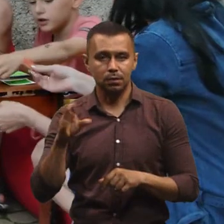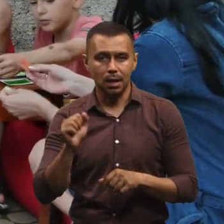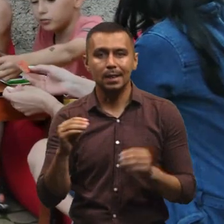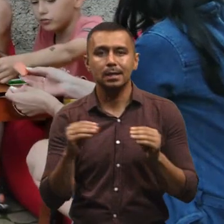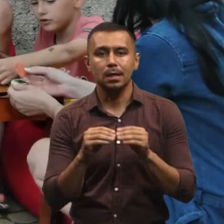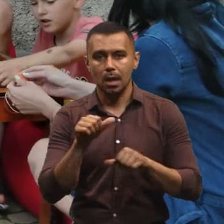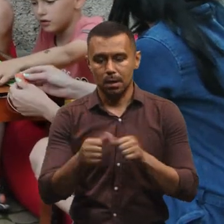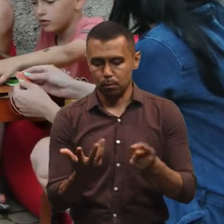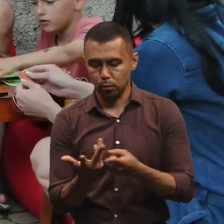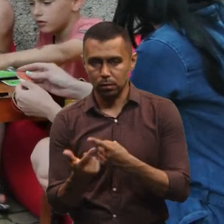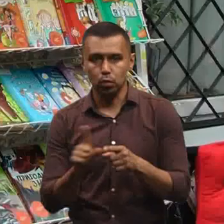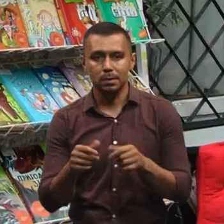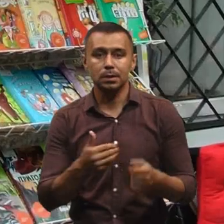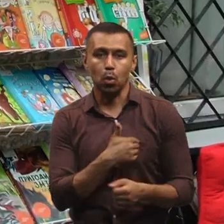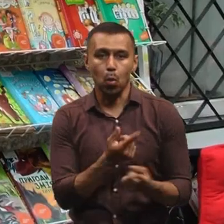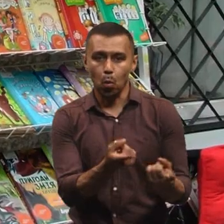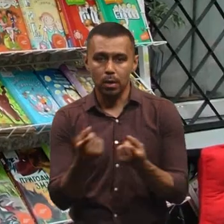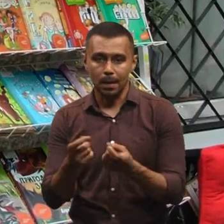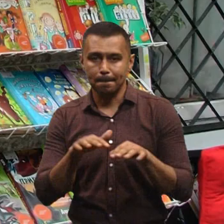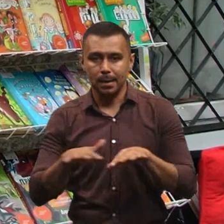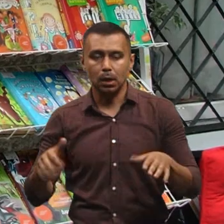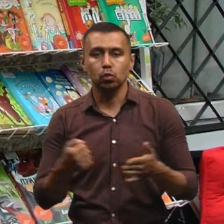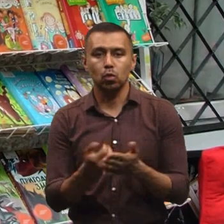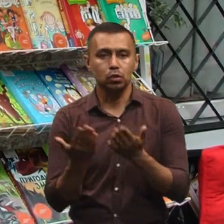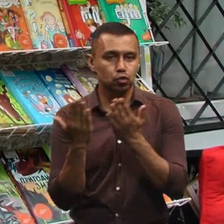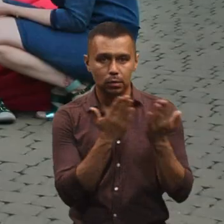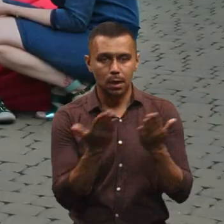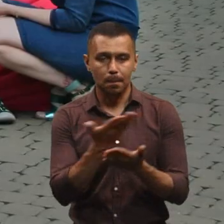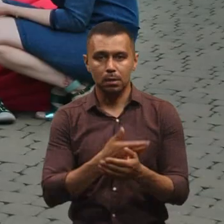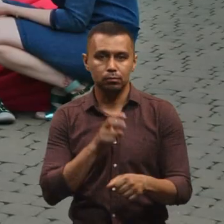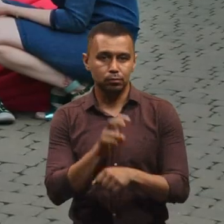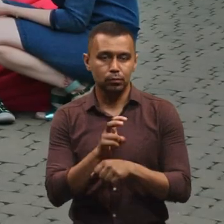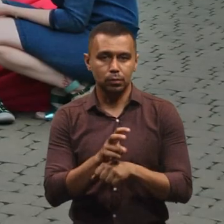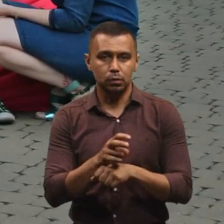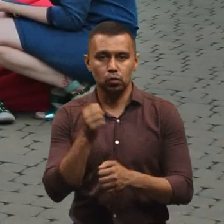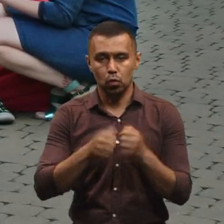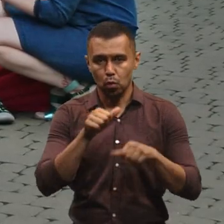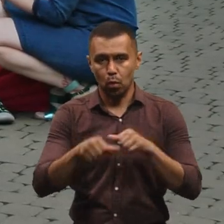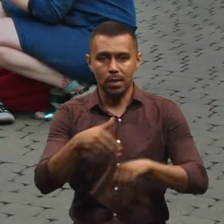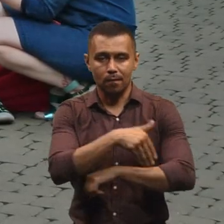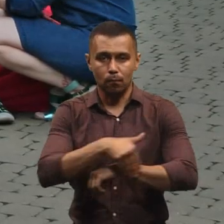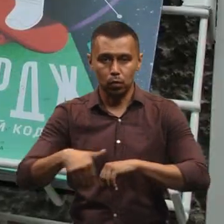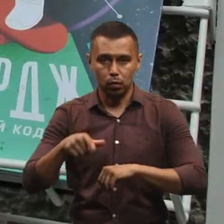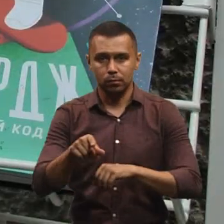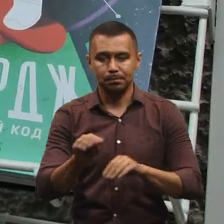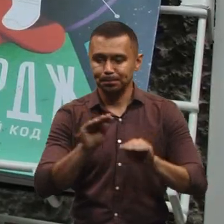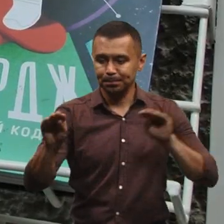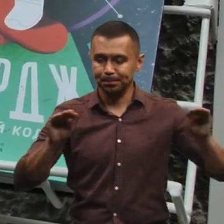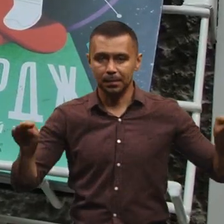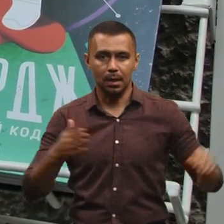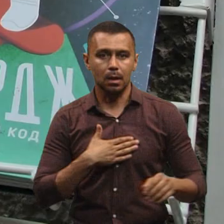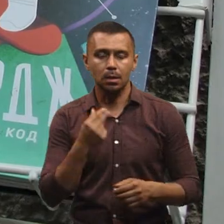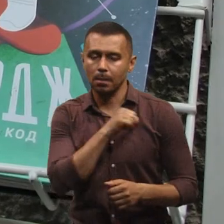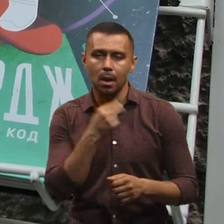десятий рік поспіль аби заохотити містян до читання ми виходимо щороку на вулицю і тут виставляємо наші